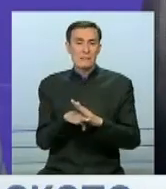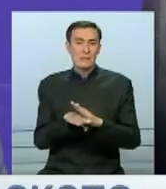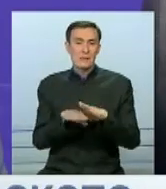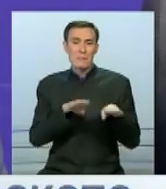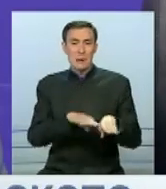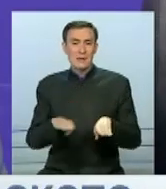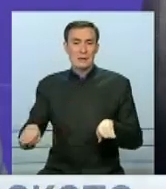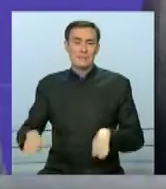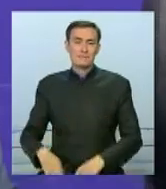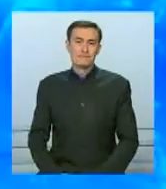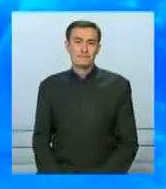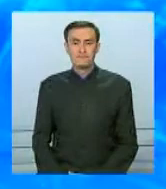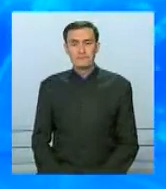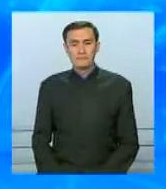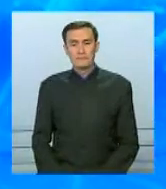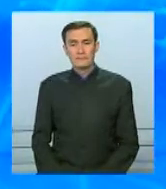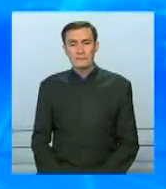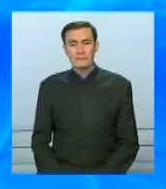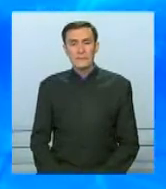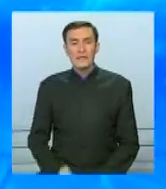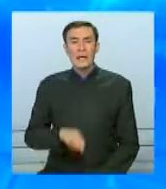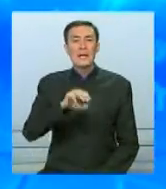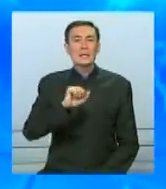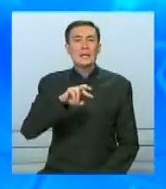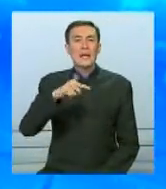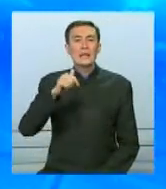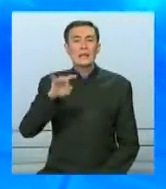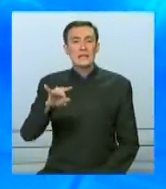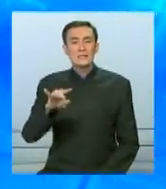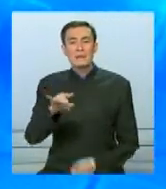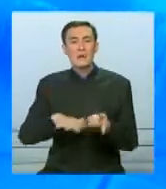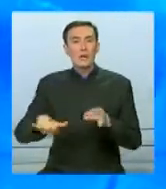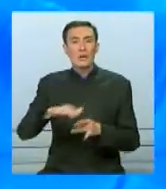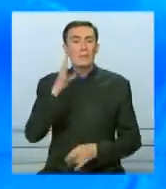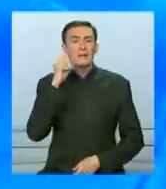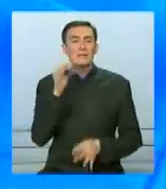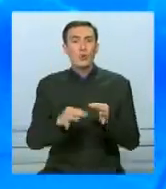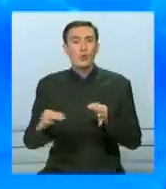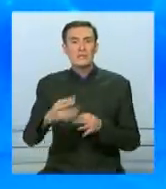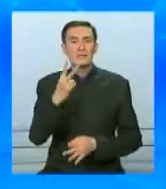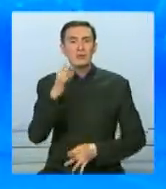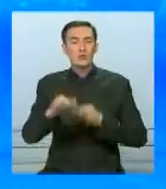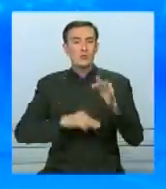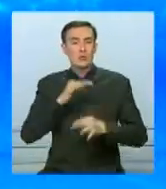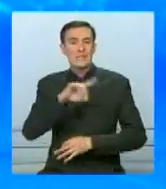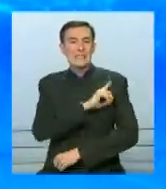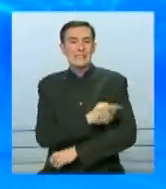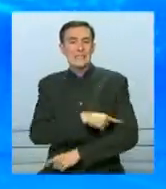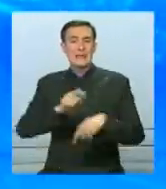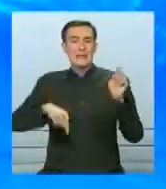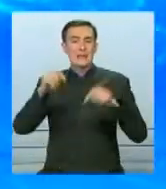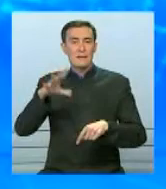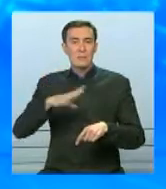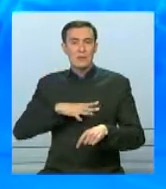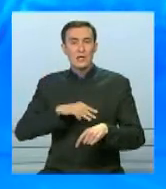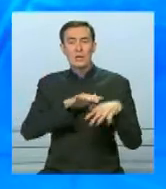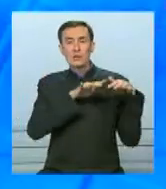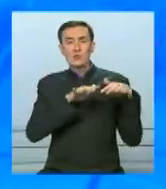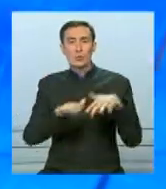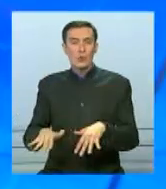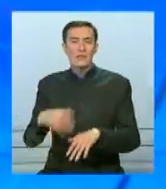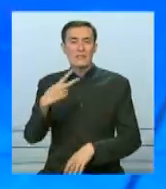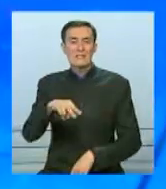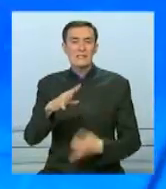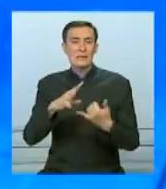выставки. В Талгарском районе Алматинской области за последние 2 суток из-за сильных ливней произошел сход почти